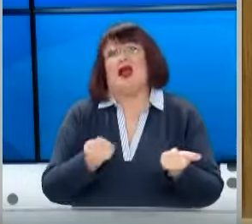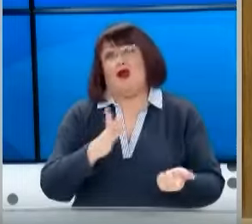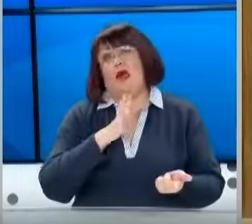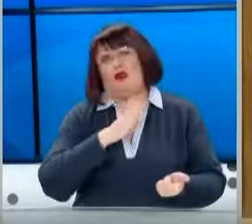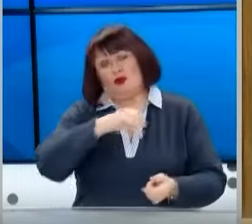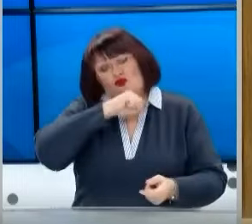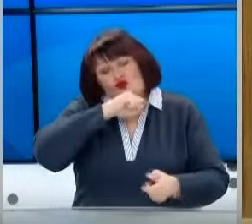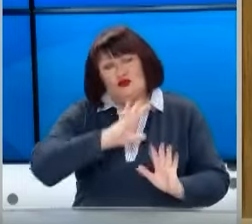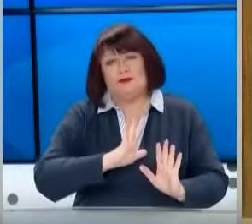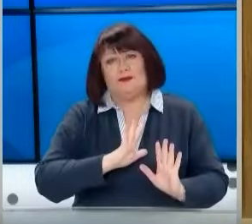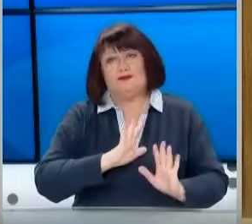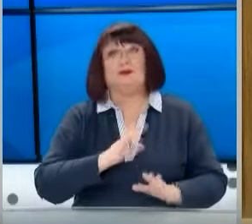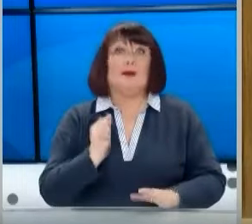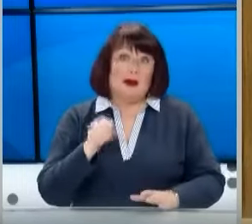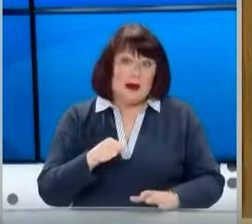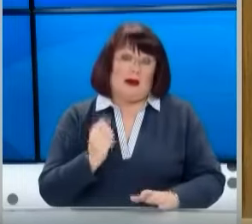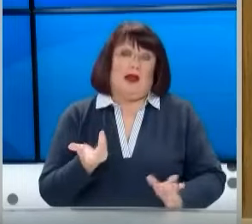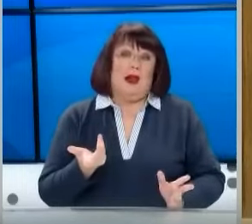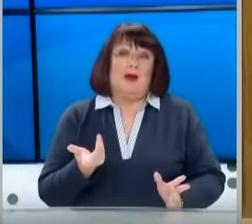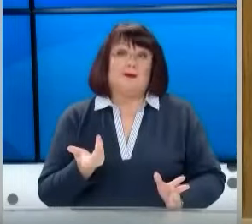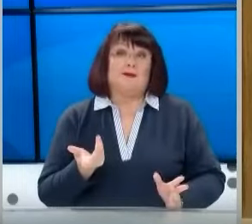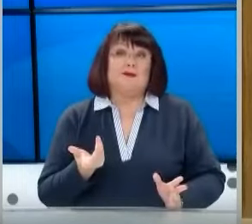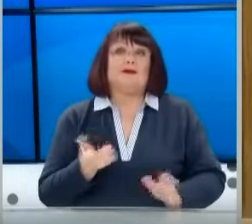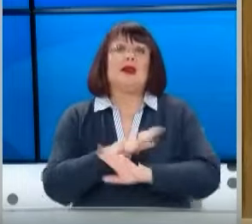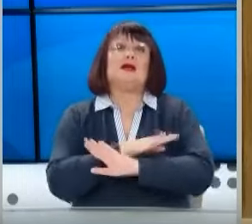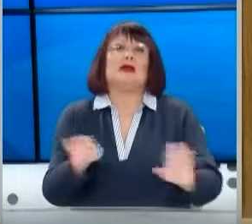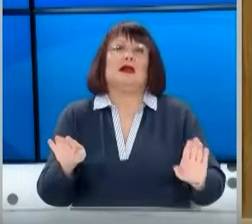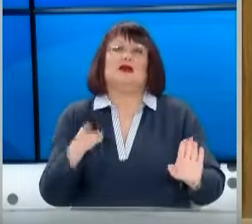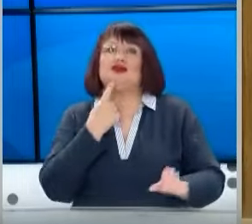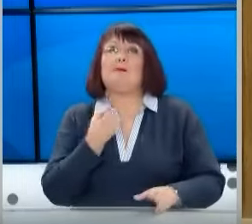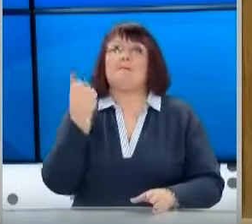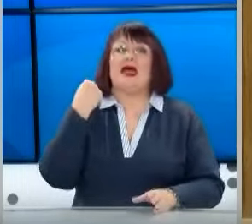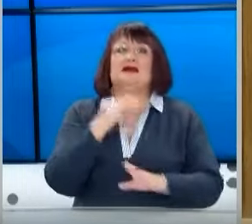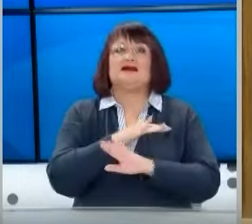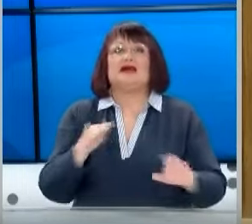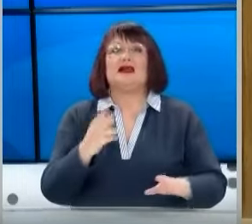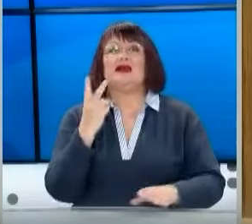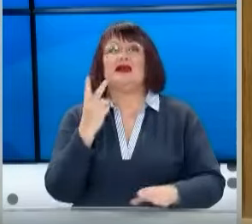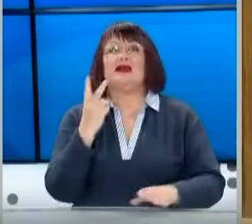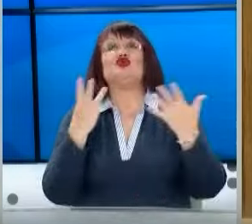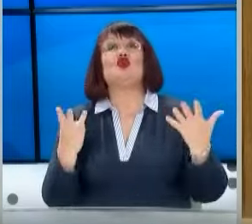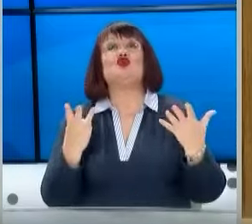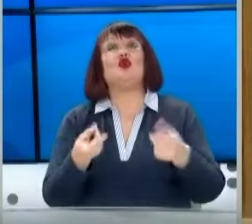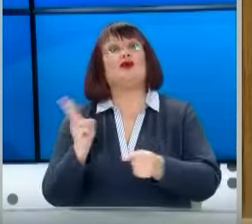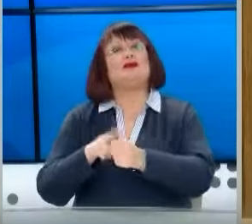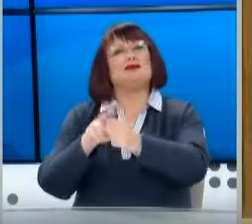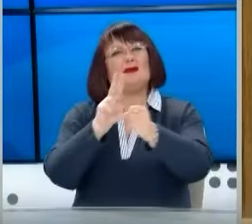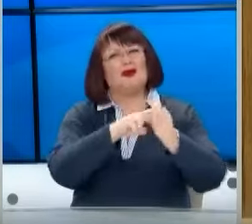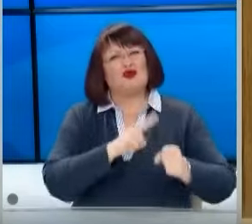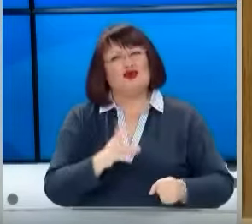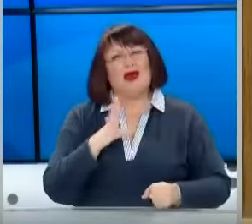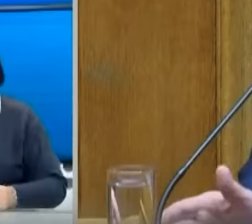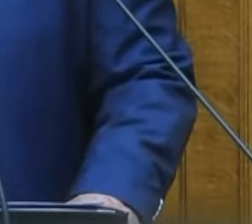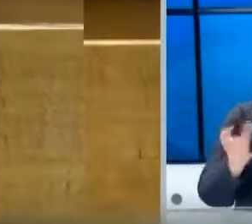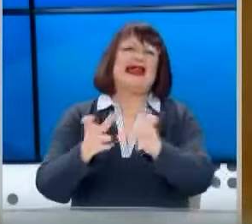αυτό πράγματι το υπέρτατο αγαθό. Αυτό τέλειωσε οριστικά πέρσι με τους 28 νεκρούς ανθρώπους μας